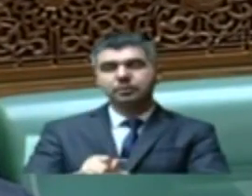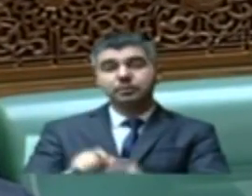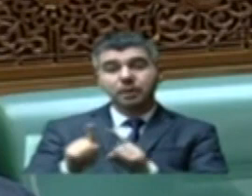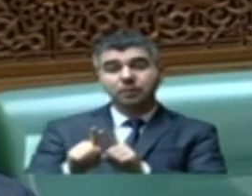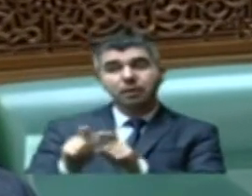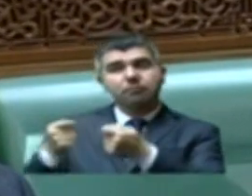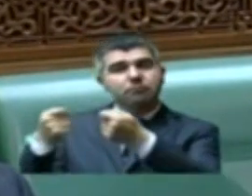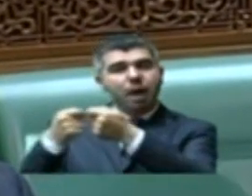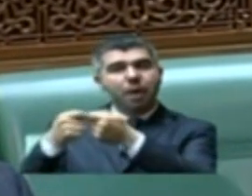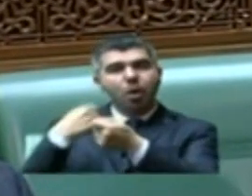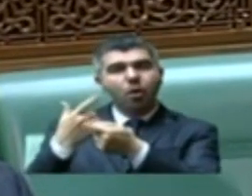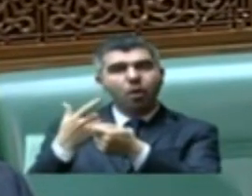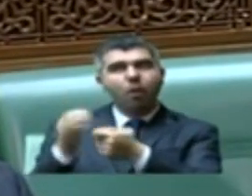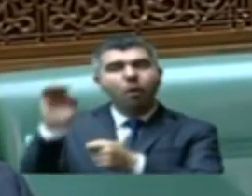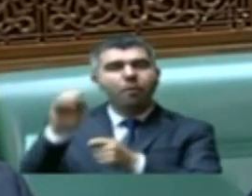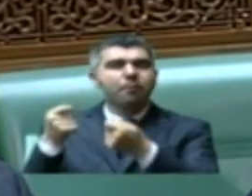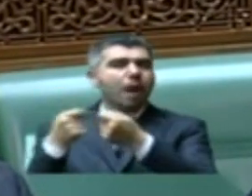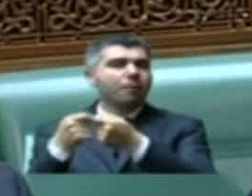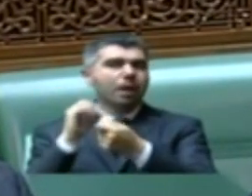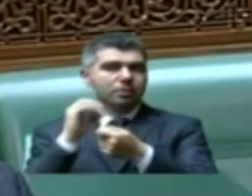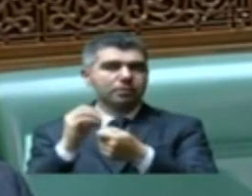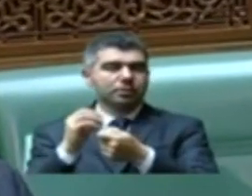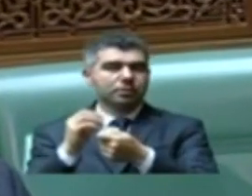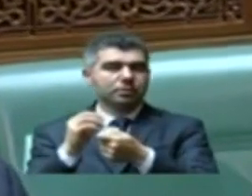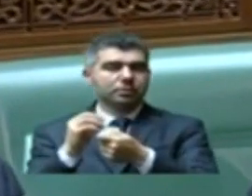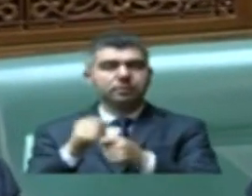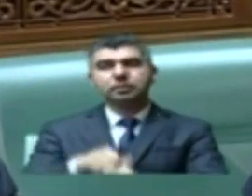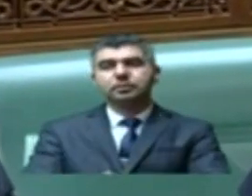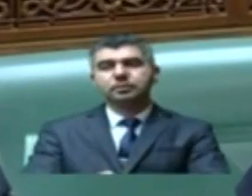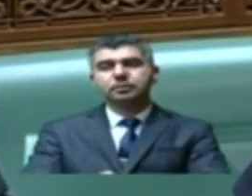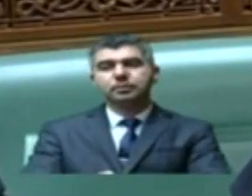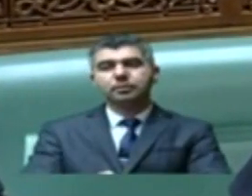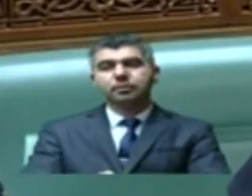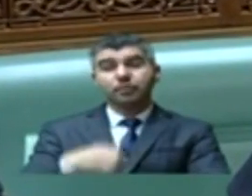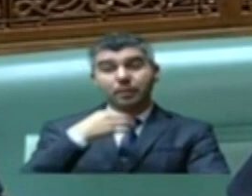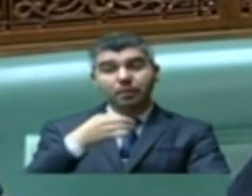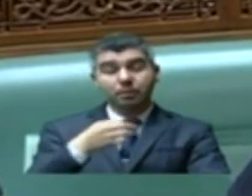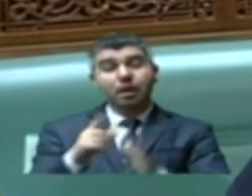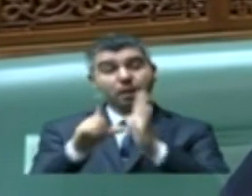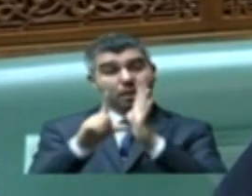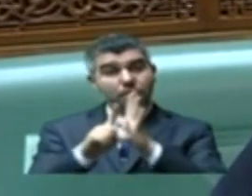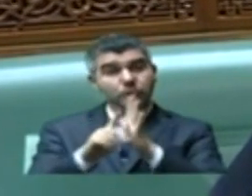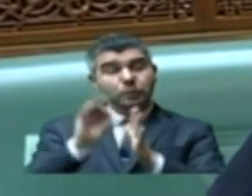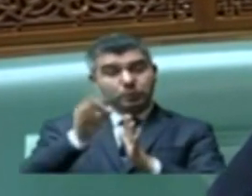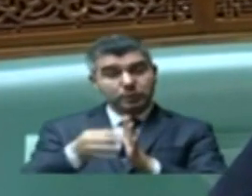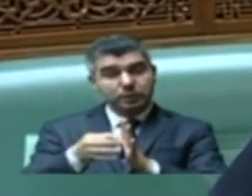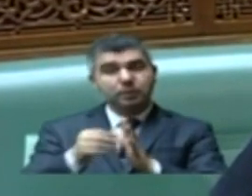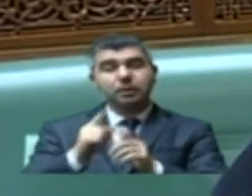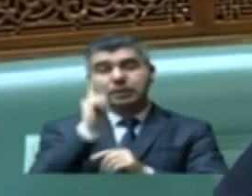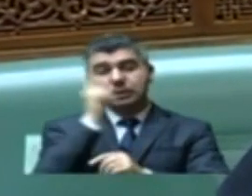راه بحال إلى الأجانب، وهذا الشيء ماشي معقول. إذن لاستكمال هذا الحق الدستوري اللي هو